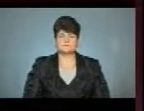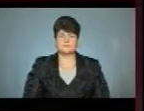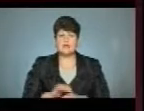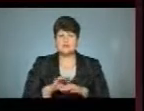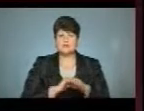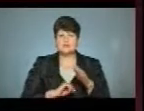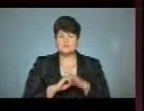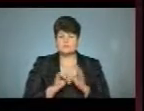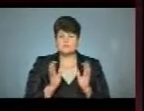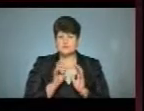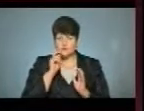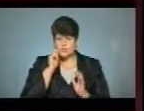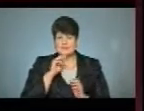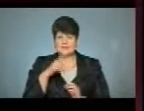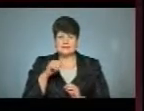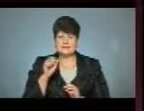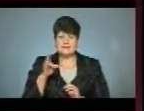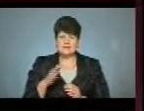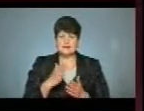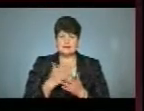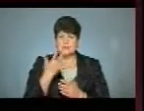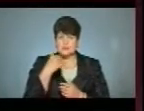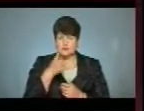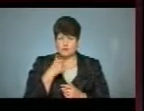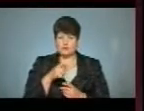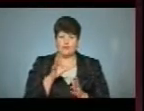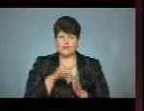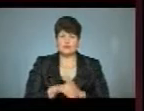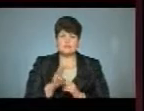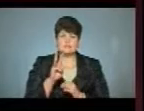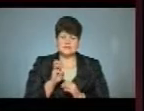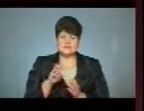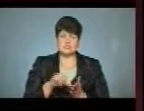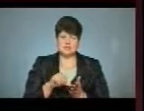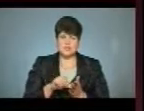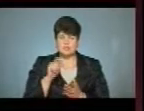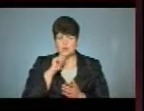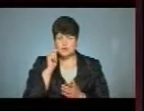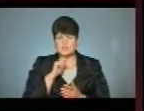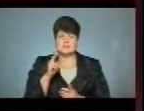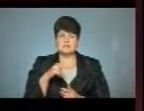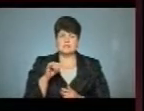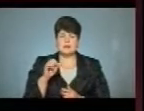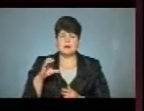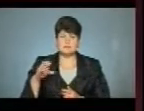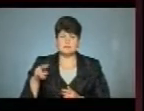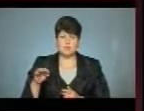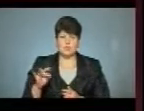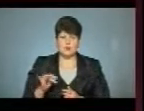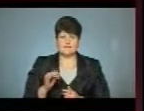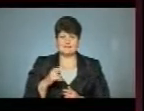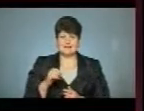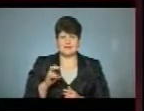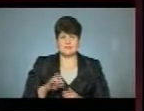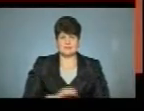Благодійний фонд «Збережи Україну Данія» діє 5 років. До нього входить близько 300 членів української діаспори в Данії, повідомила Тетяна